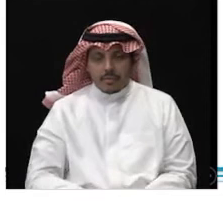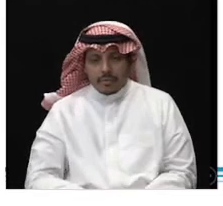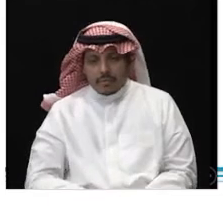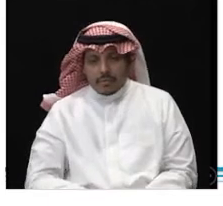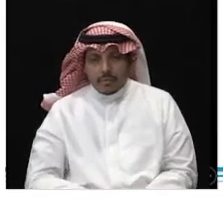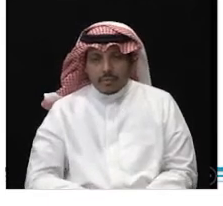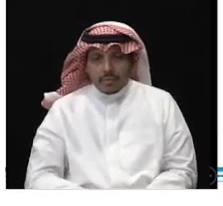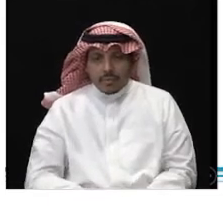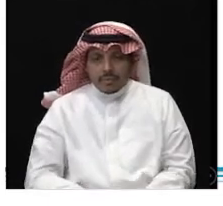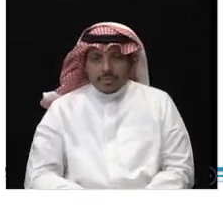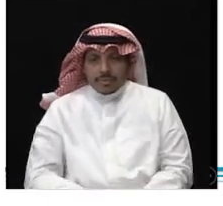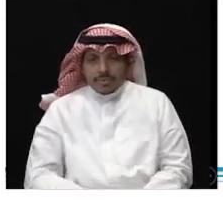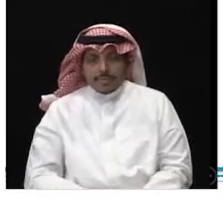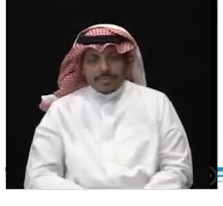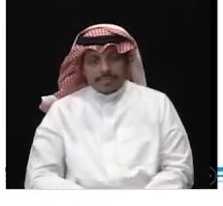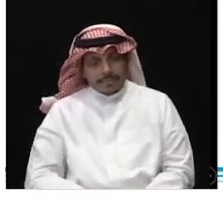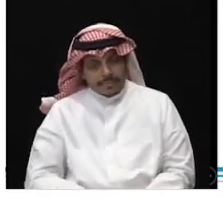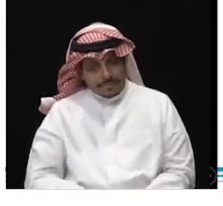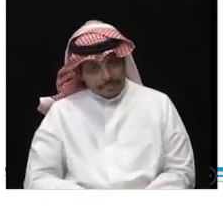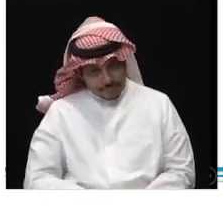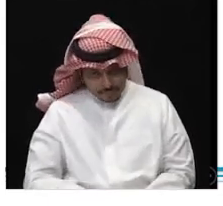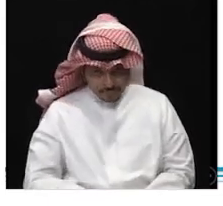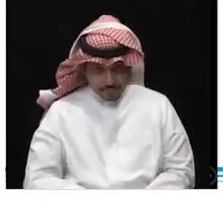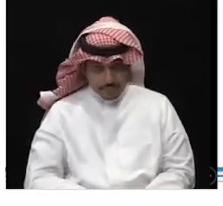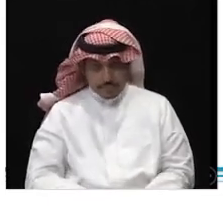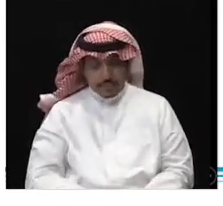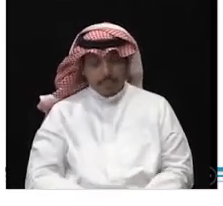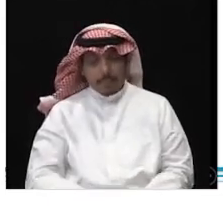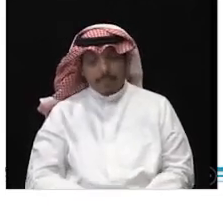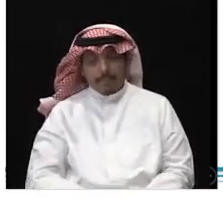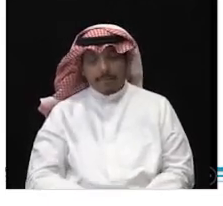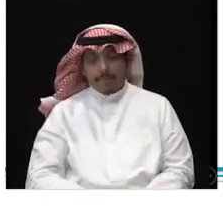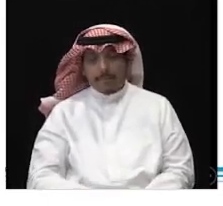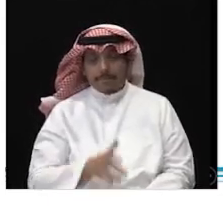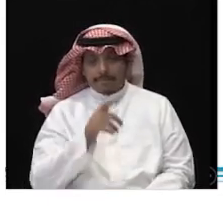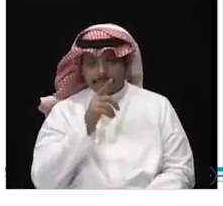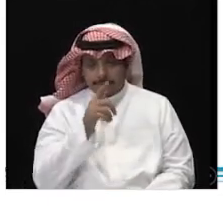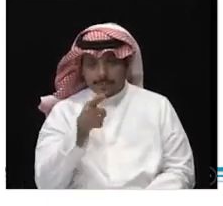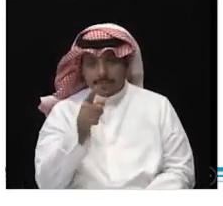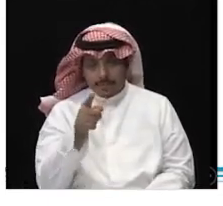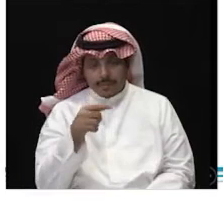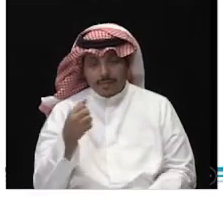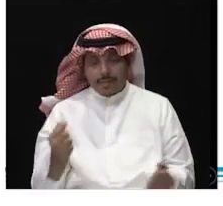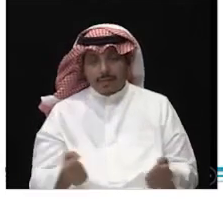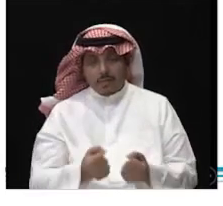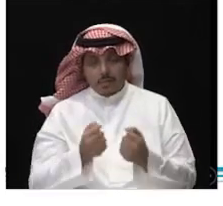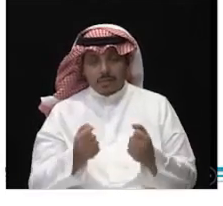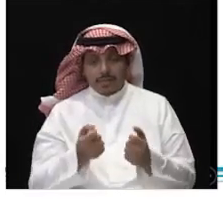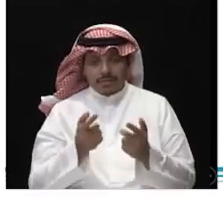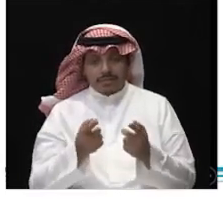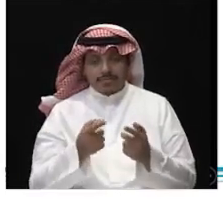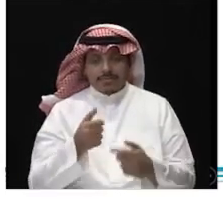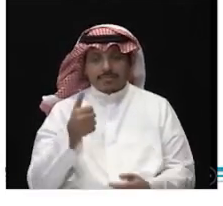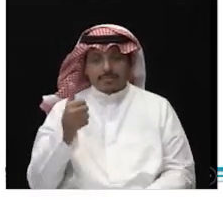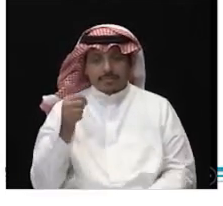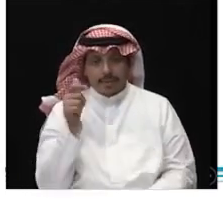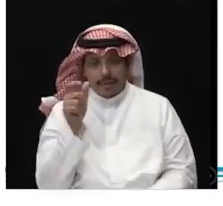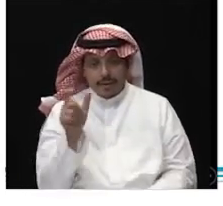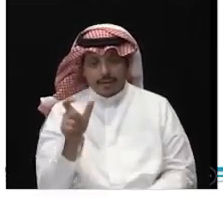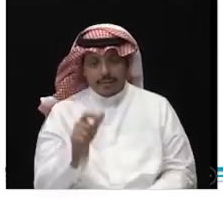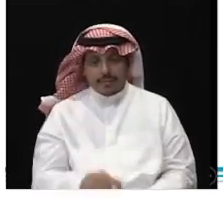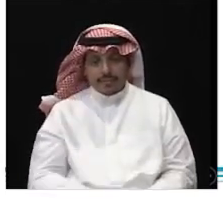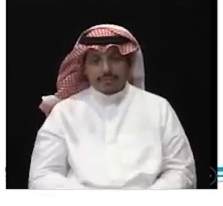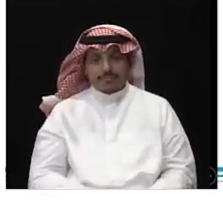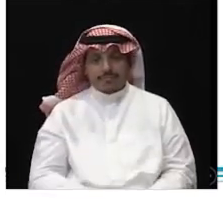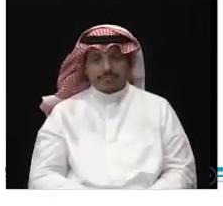أن. جميل، اقرأوها، جميل، ممتاز. إذا آ أن